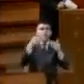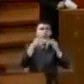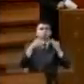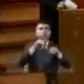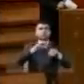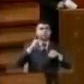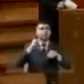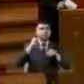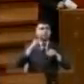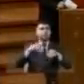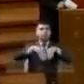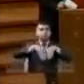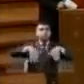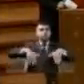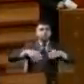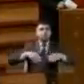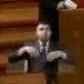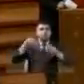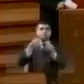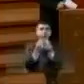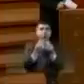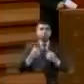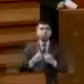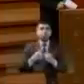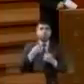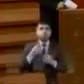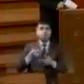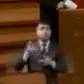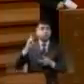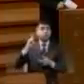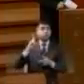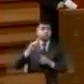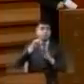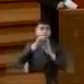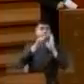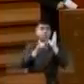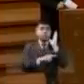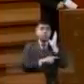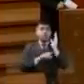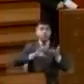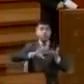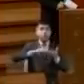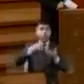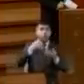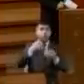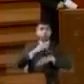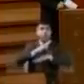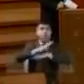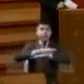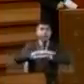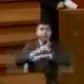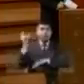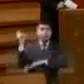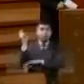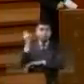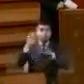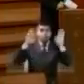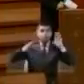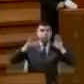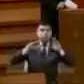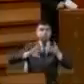صف واحد الاسبوع الماضي صدر بلاغ كيقول الاسس الاجتماعيه والاخلاقيه للمجتمع